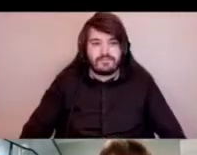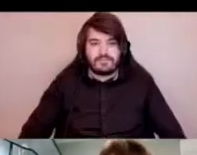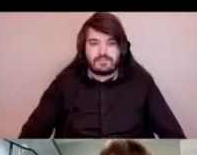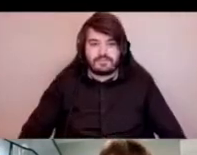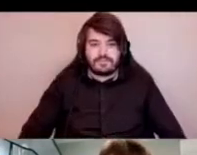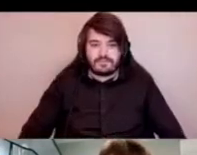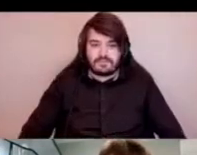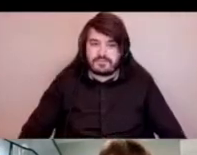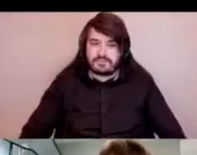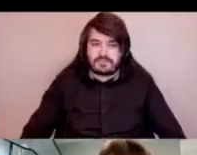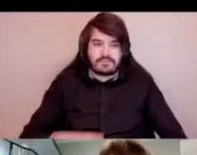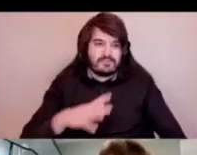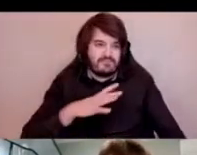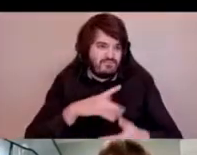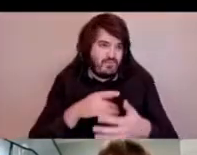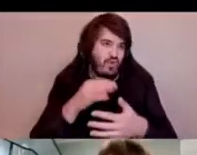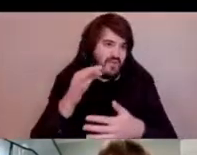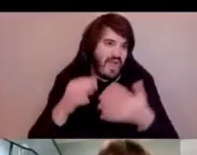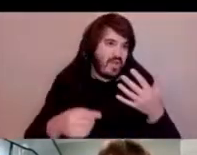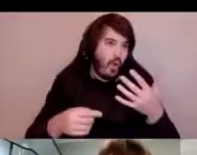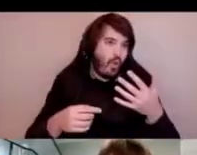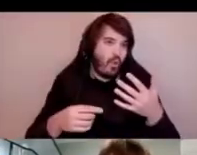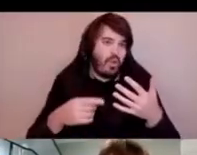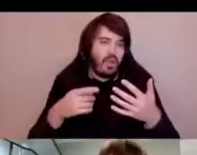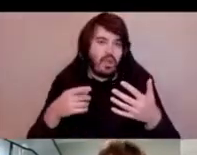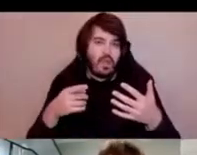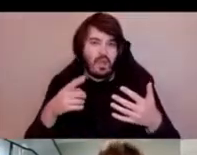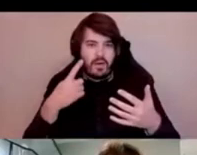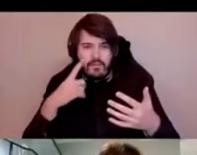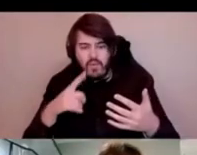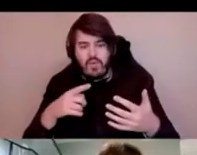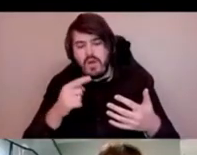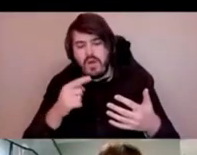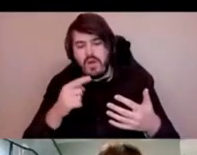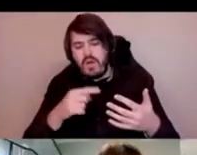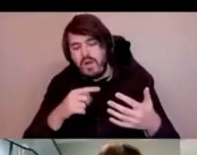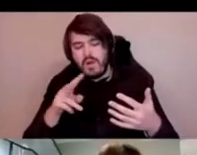Donc, il y a des facteurs qui vont nous aider à prendre des décisions.